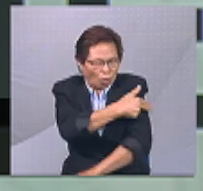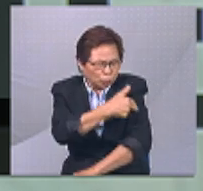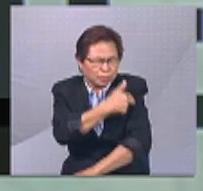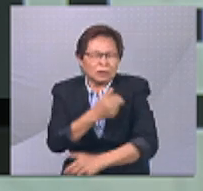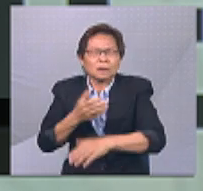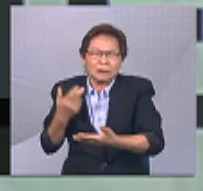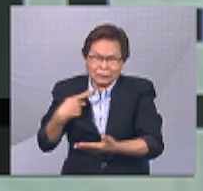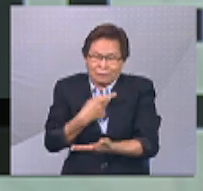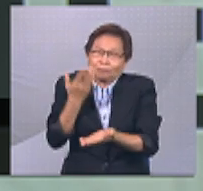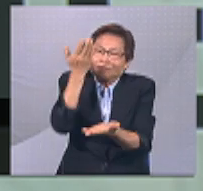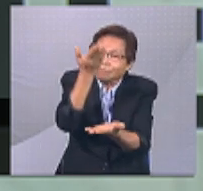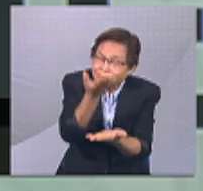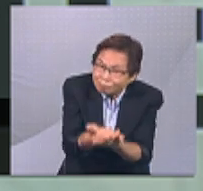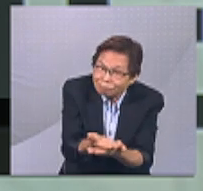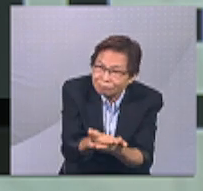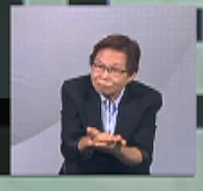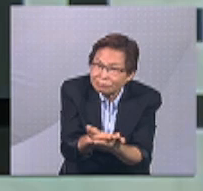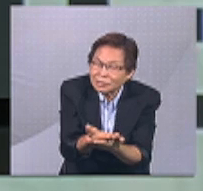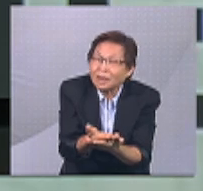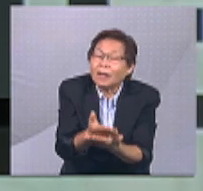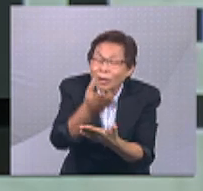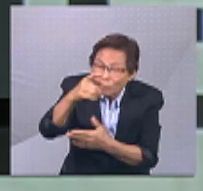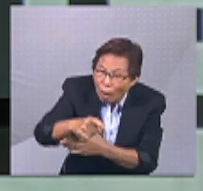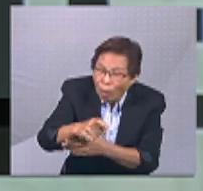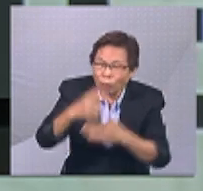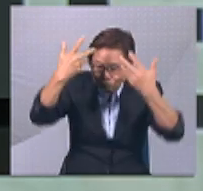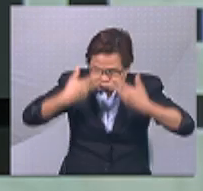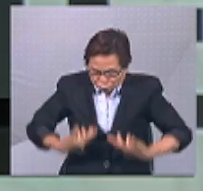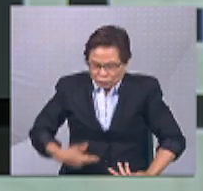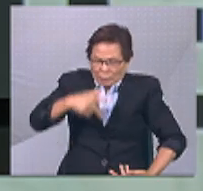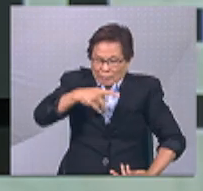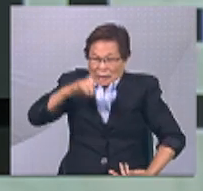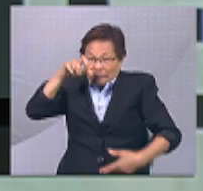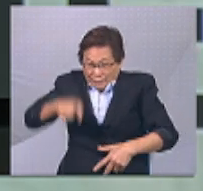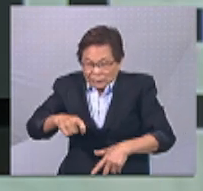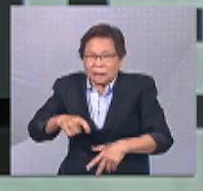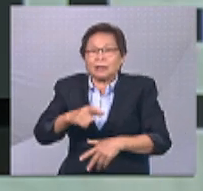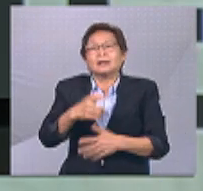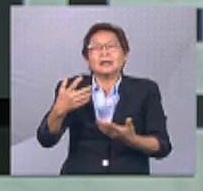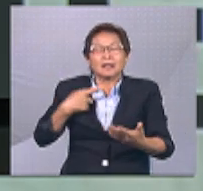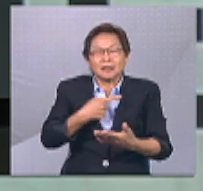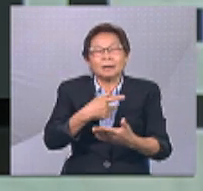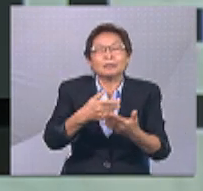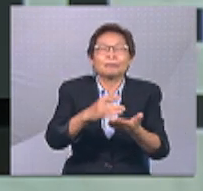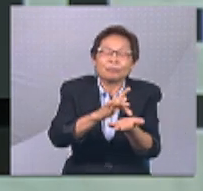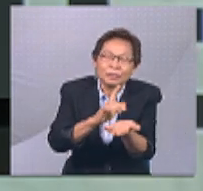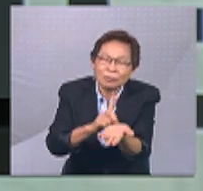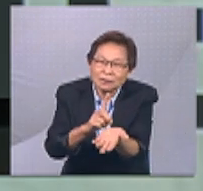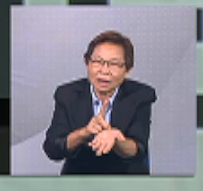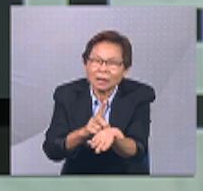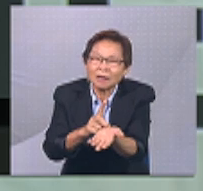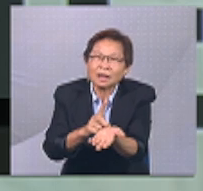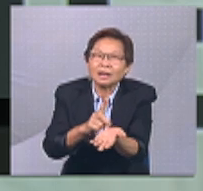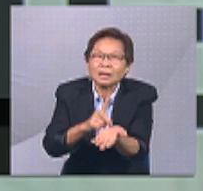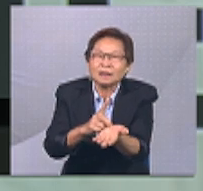petugas-petugas kesihatan supaya memakai PPE walaupun kita merawat pesakit Aili ataupun